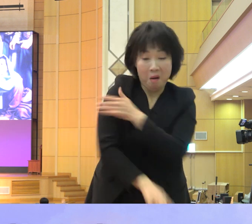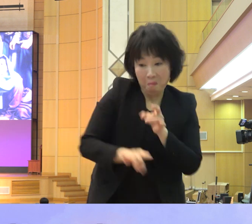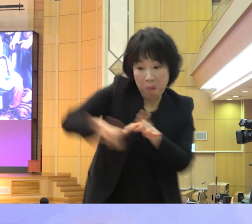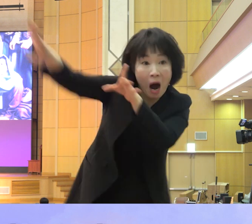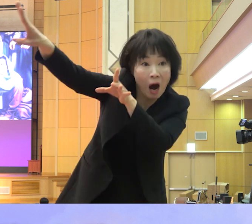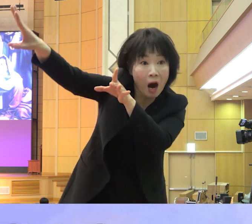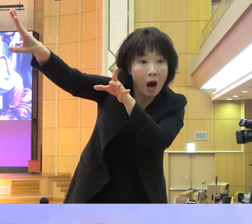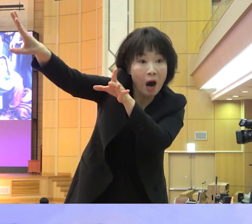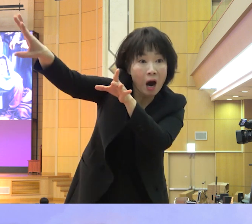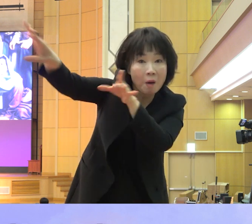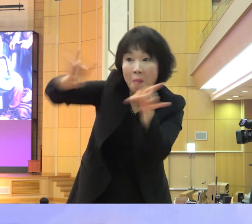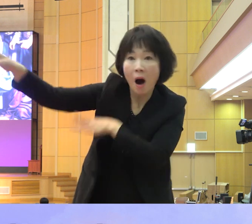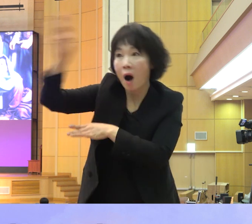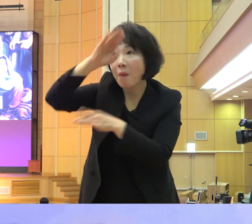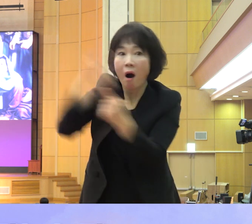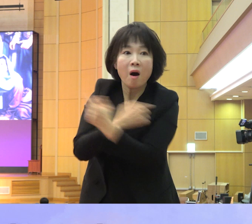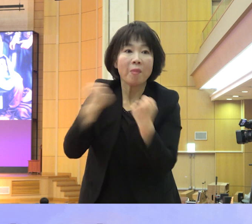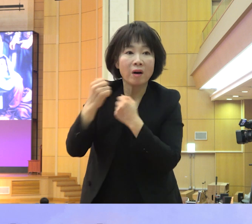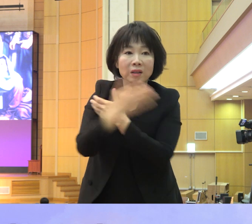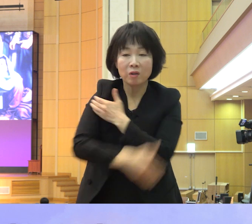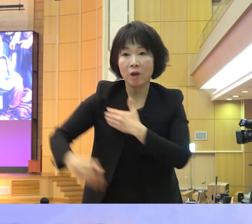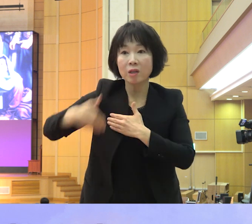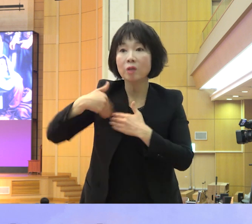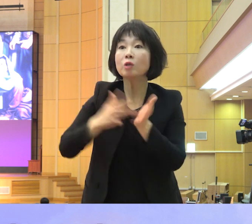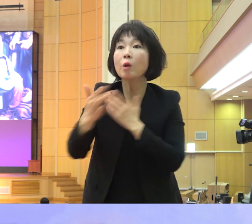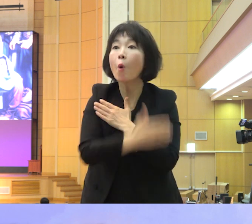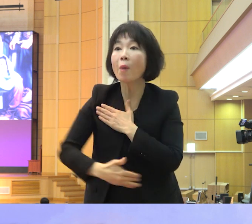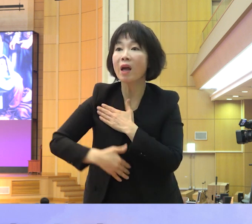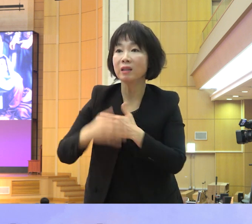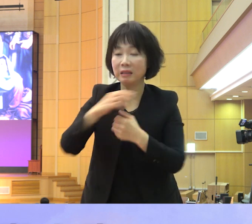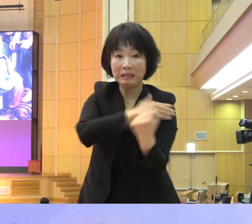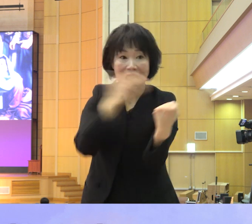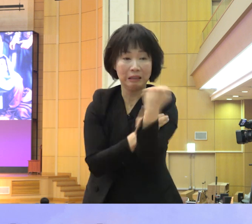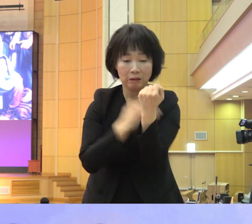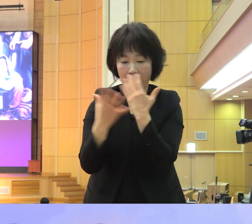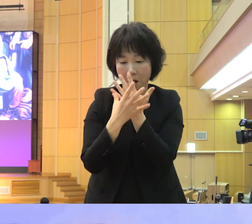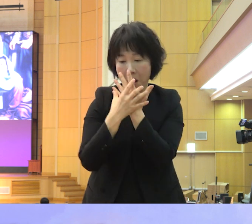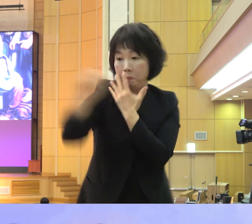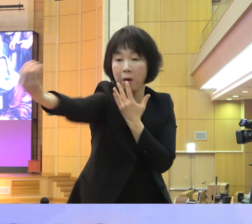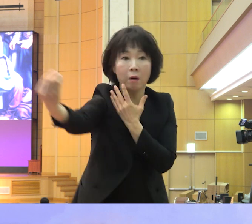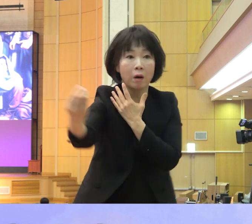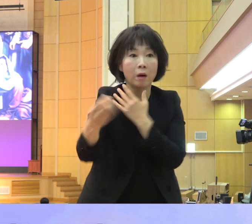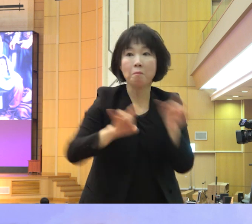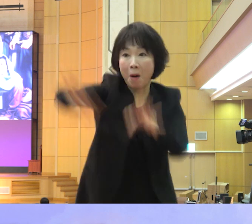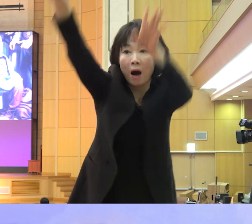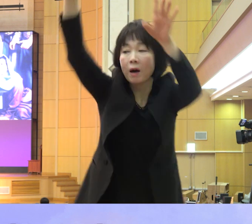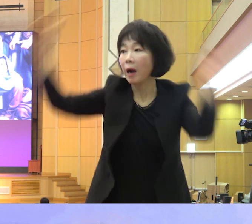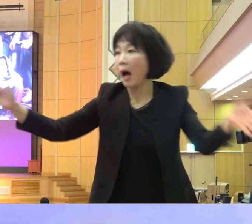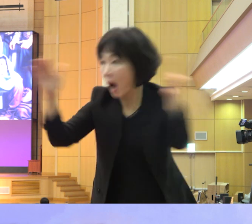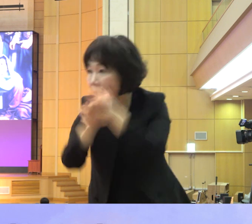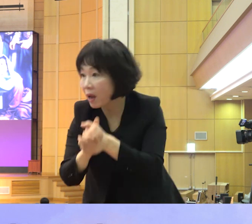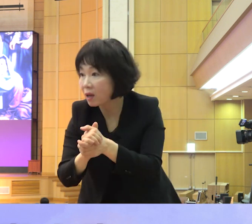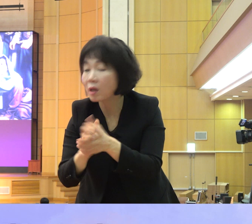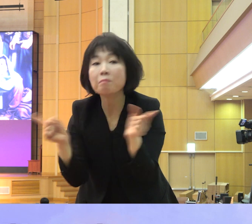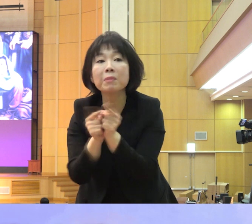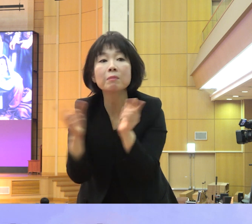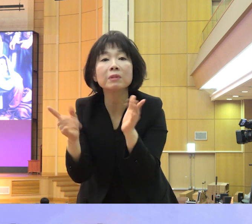즉시 예수님의 능력이 나갔느니라. 이렇게 믿음으로 행하는 자에게 주님의 능력이 역사하는